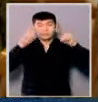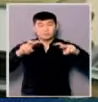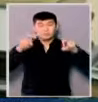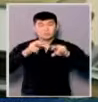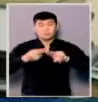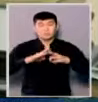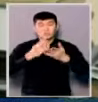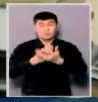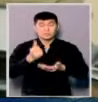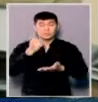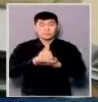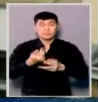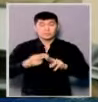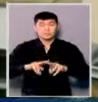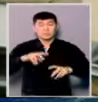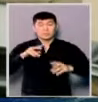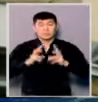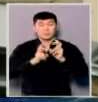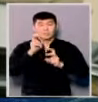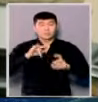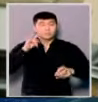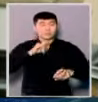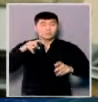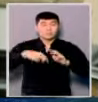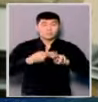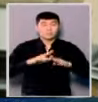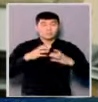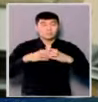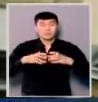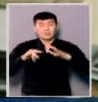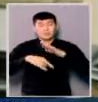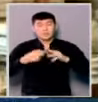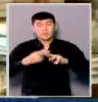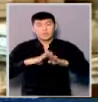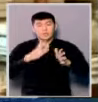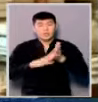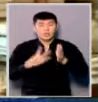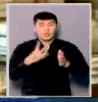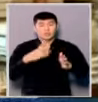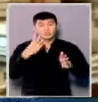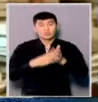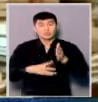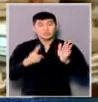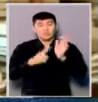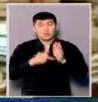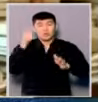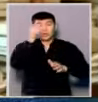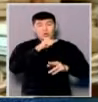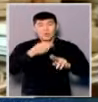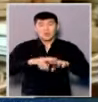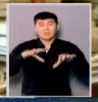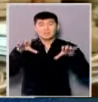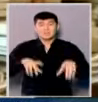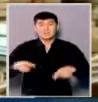научно-исследовательского геолого-разведочного нефтяного института. С 1992 по 1997 годы